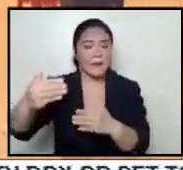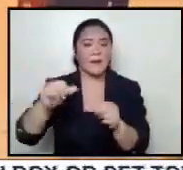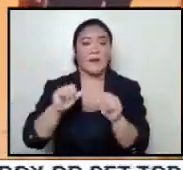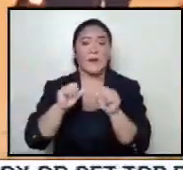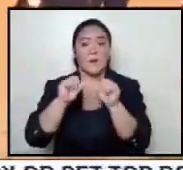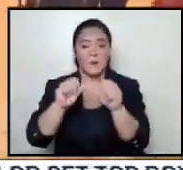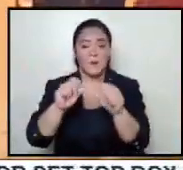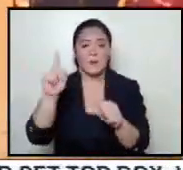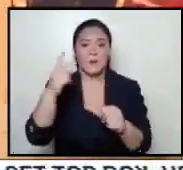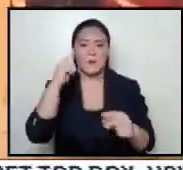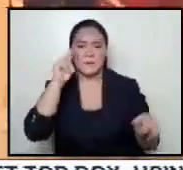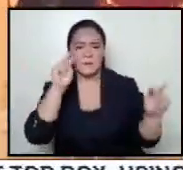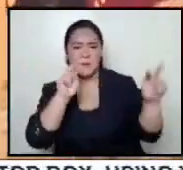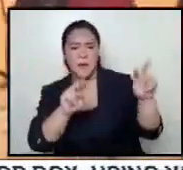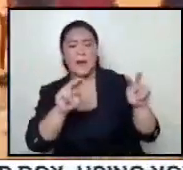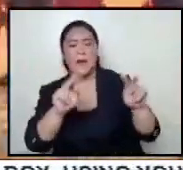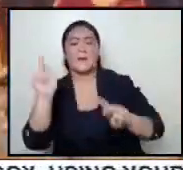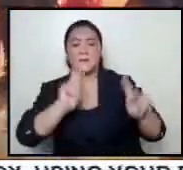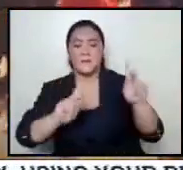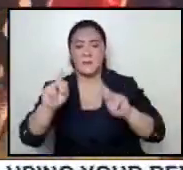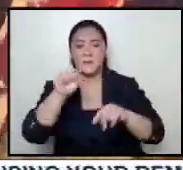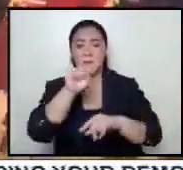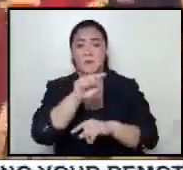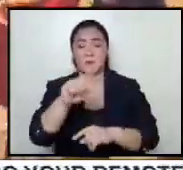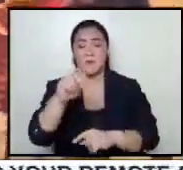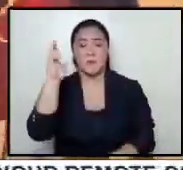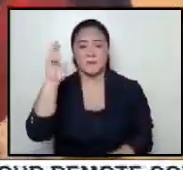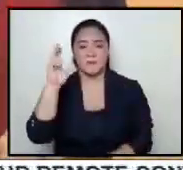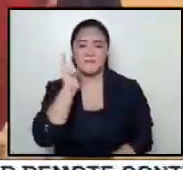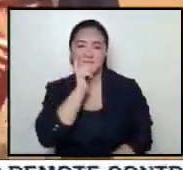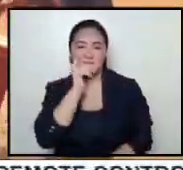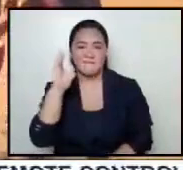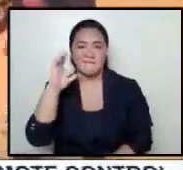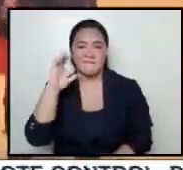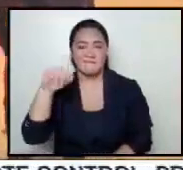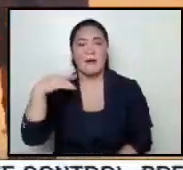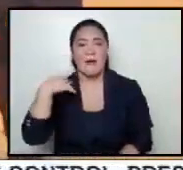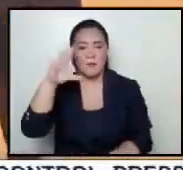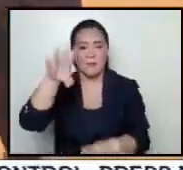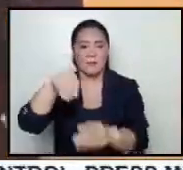publiko si Pangulong Duterte sa mga campaign rally ng PDP Laban.